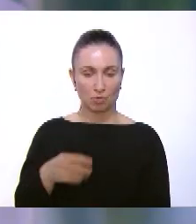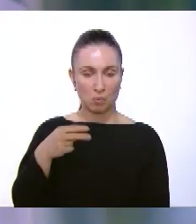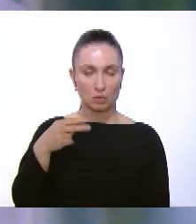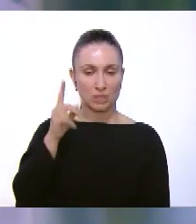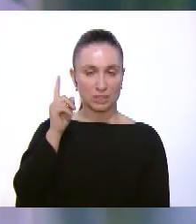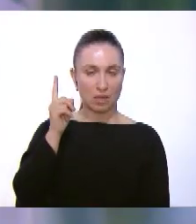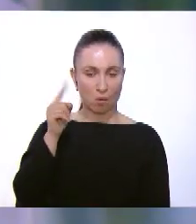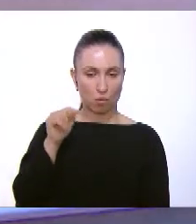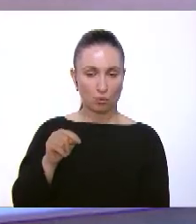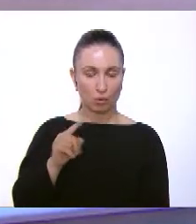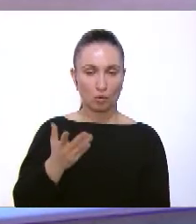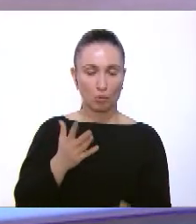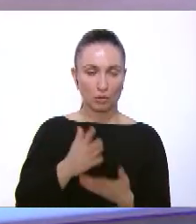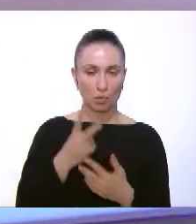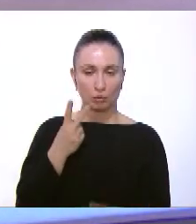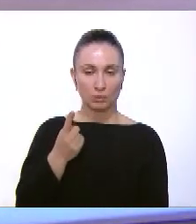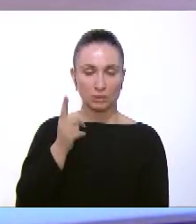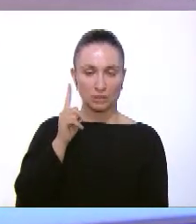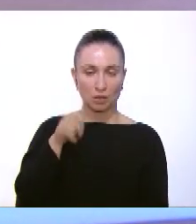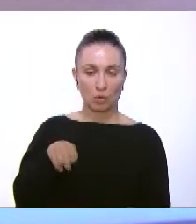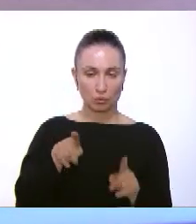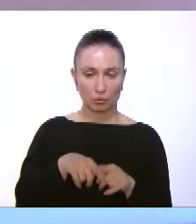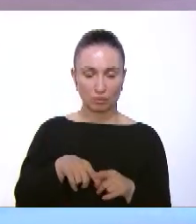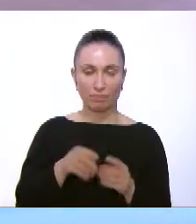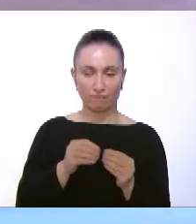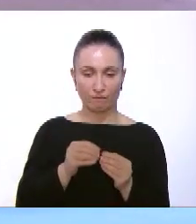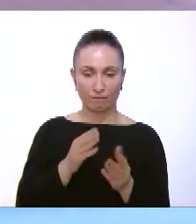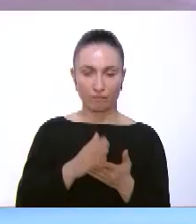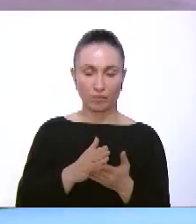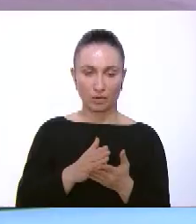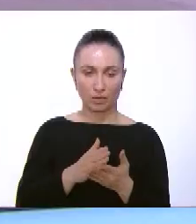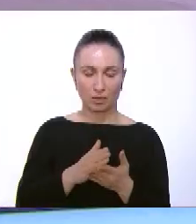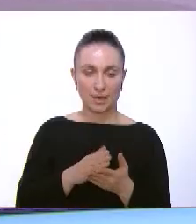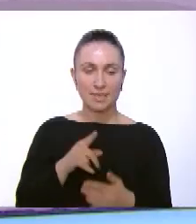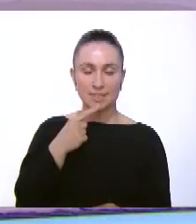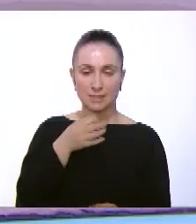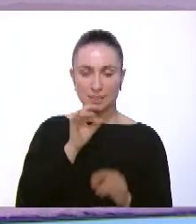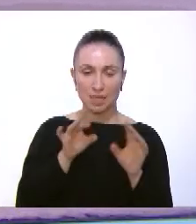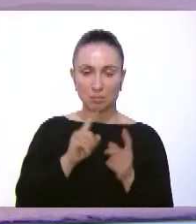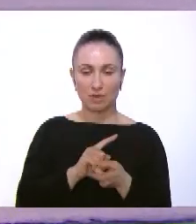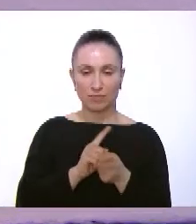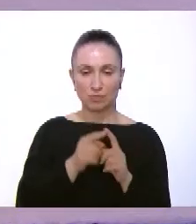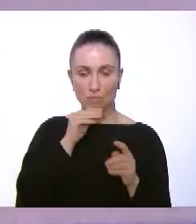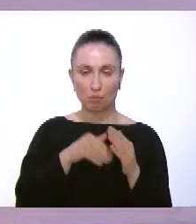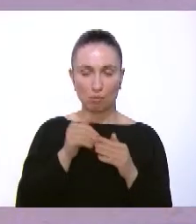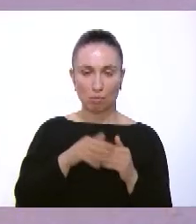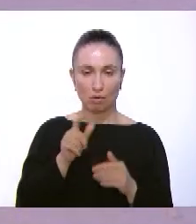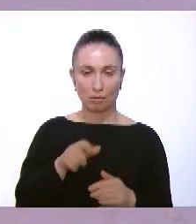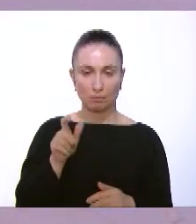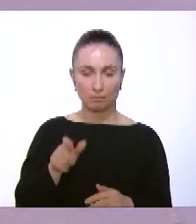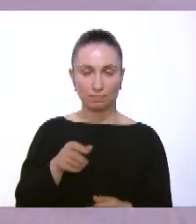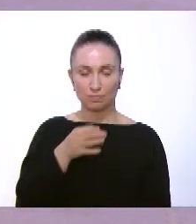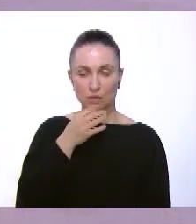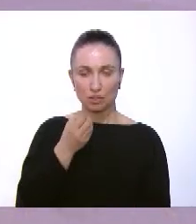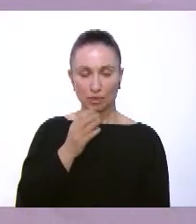მე-20 საუკუნეში, რომელიც 21 საუკუნეშიც არ კარგავს აქტუალობას და სათქმელიც იცვლებოდა პროფესიონალების